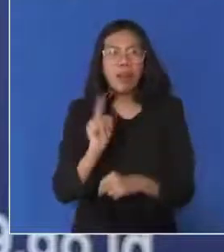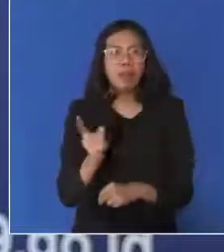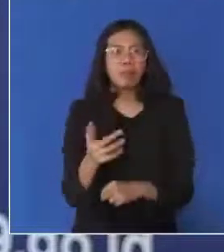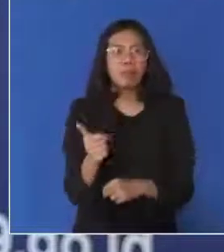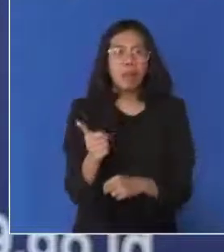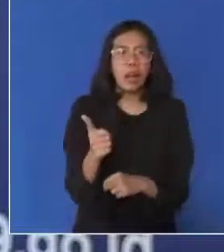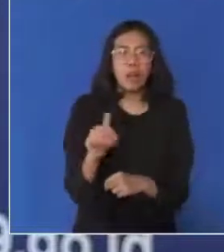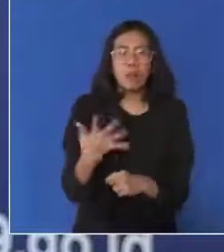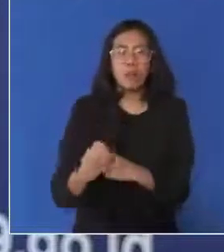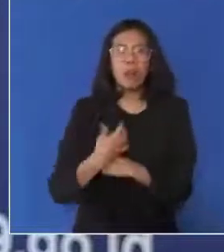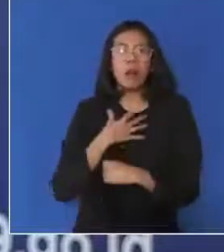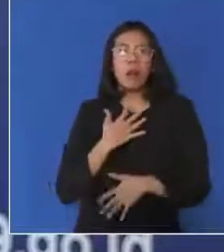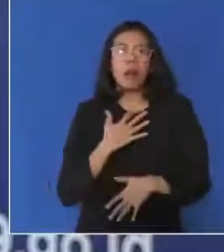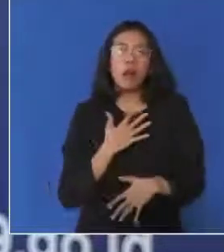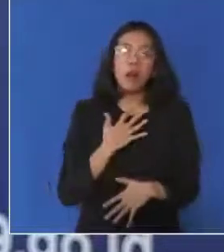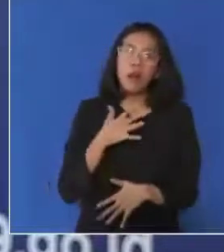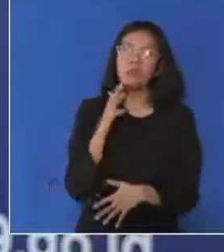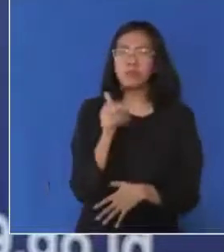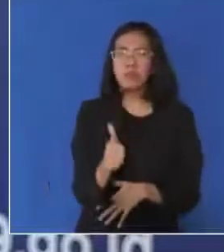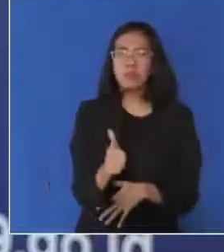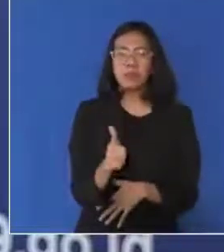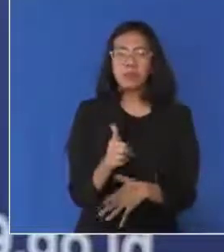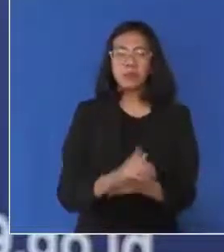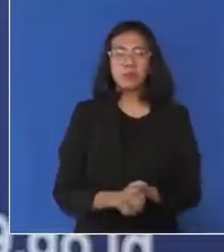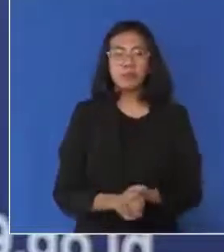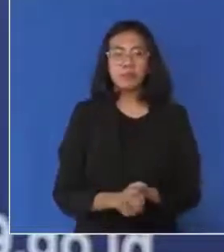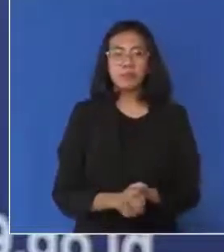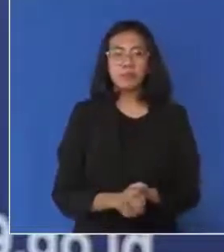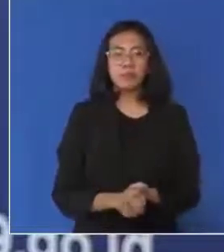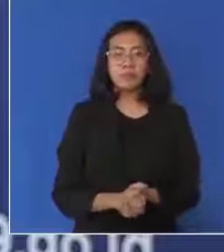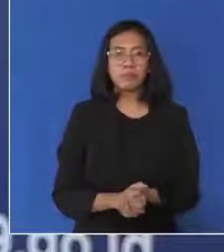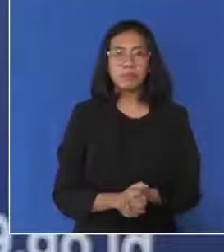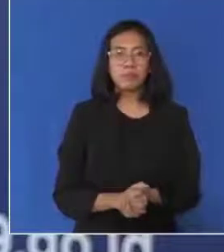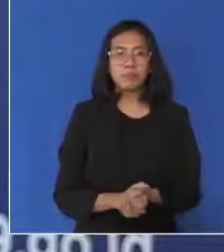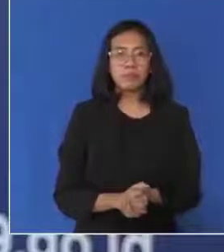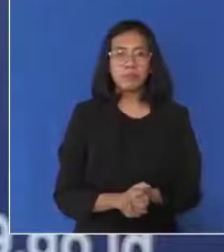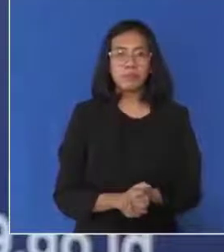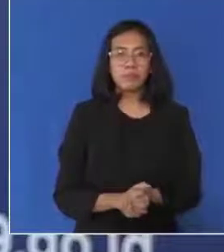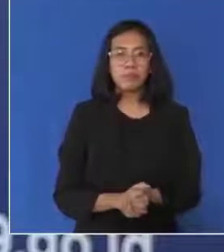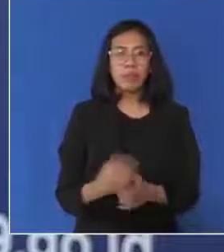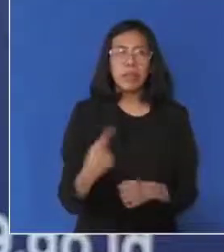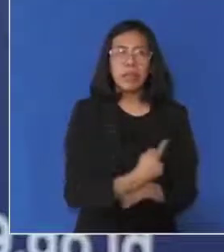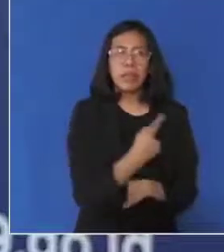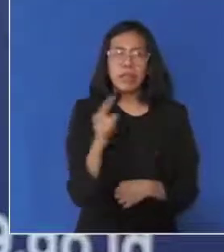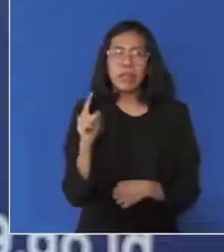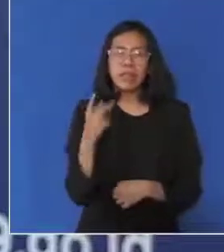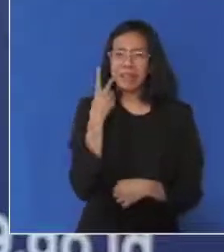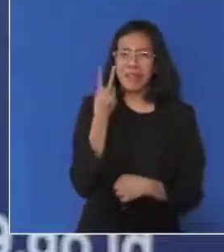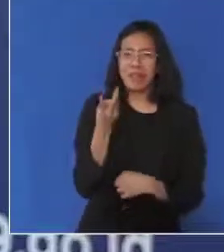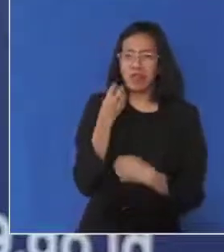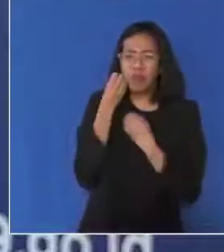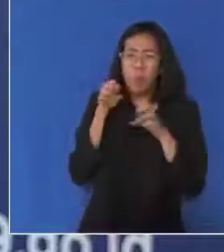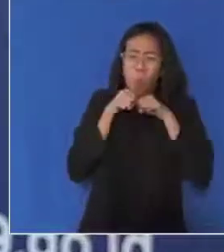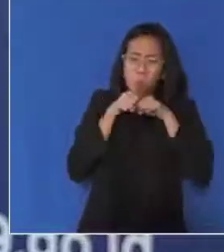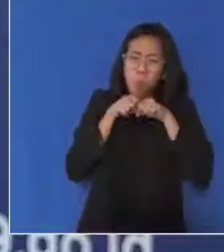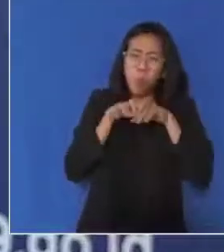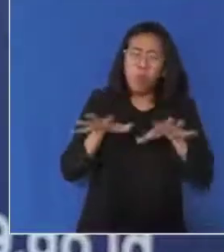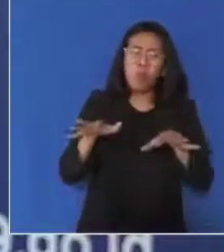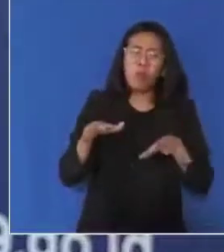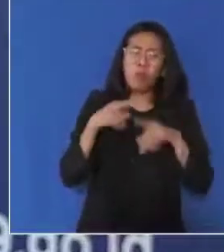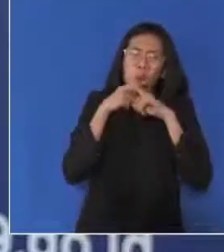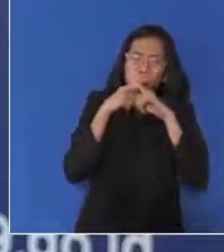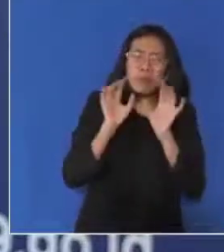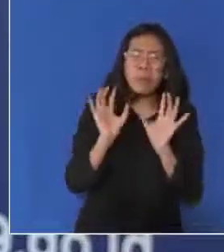menyebabkan kepanikan di tengah masyarakat yang juga sudah cukup susah karena wabah ini jadi kita kasihan sekali padahal kalau